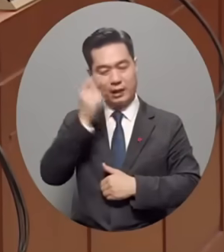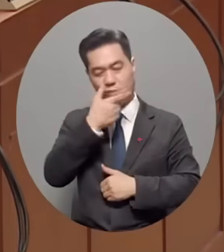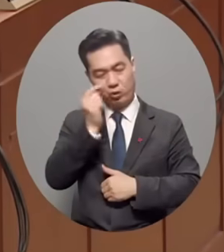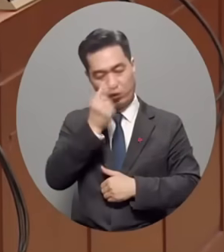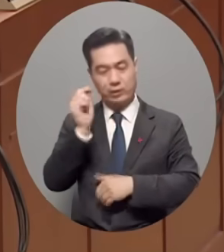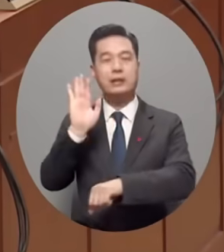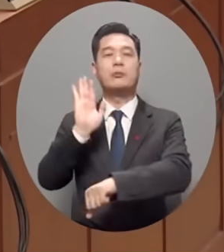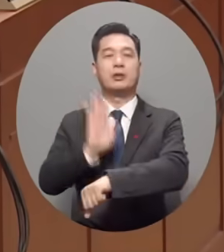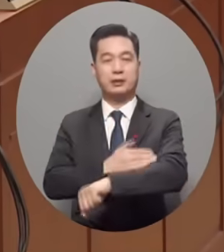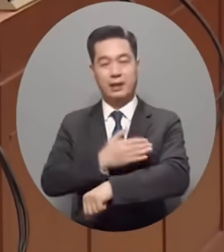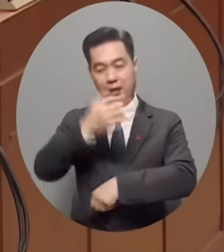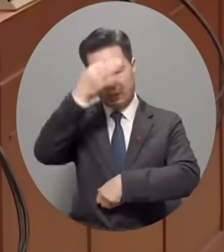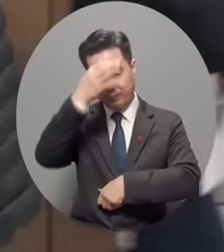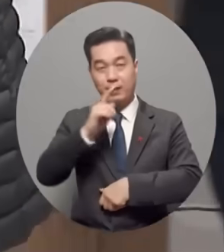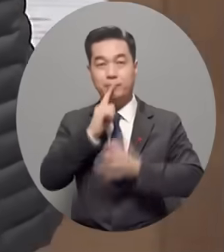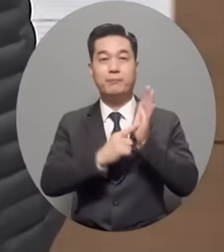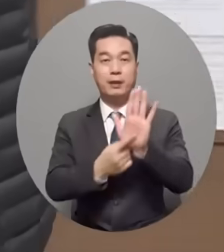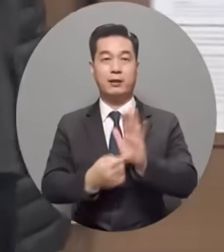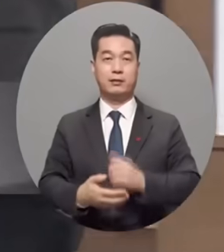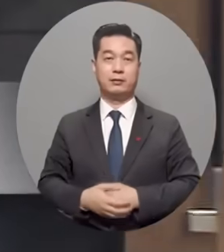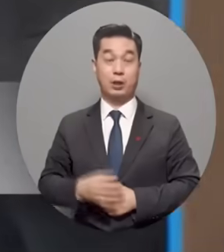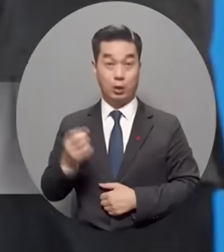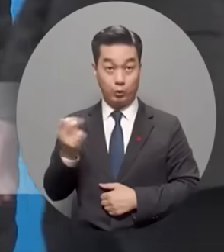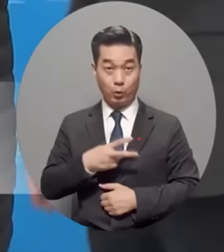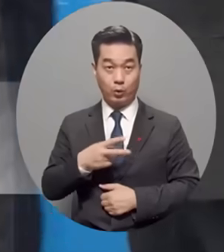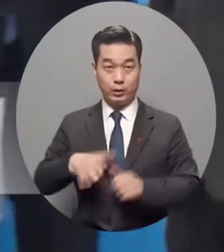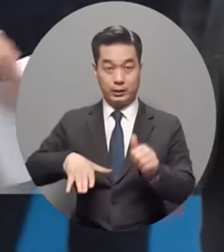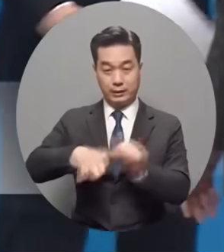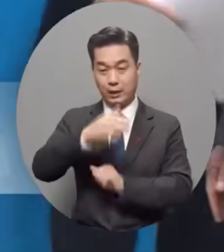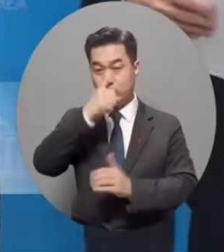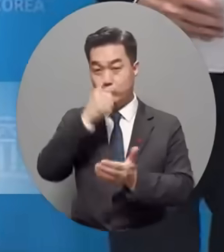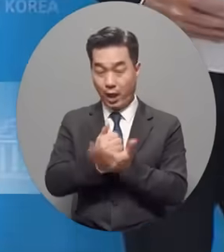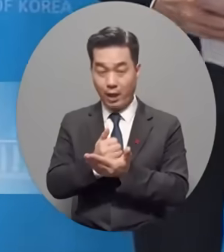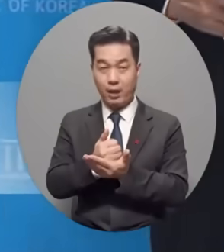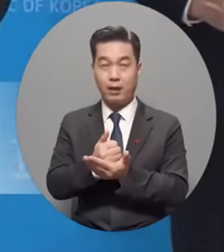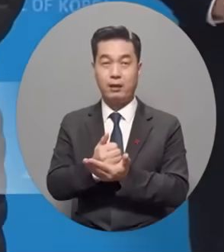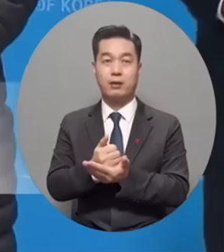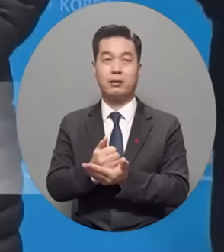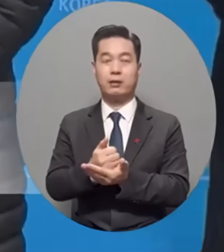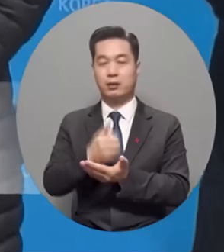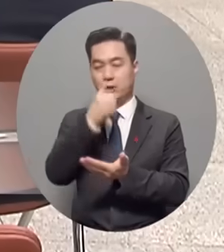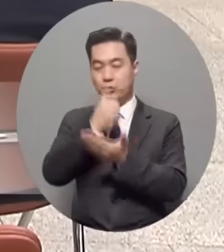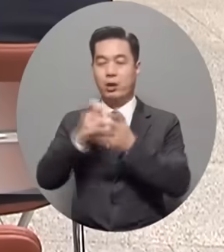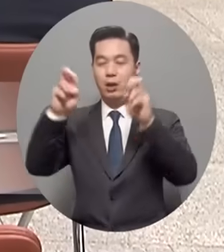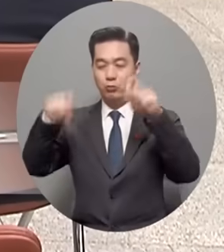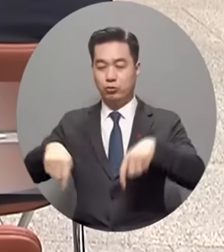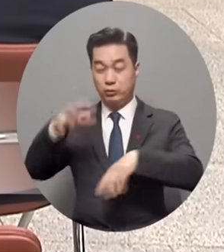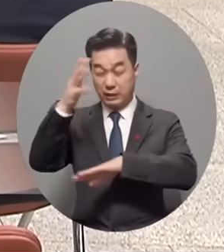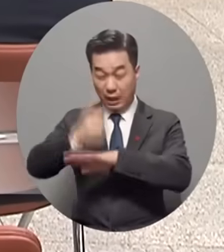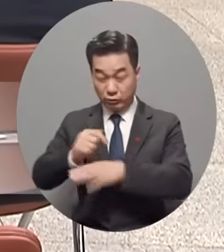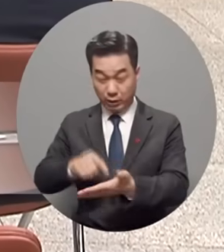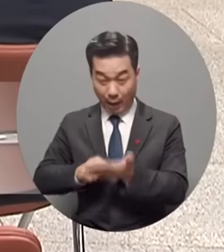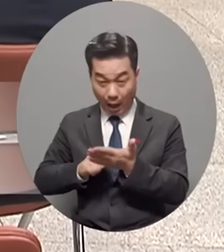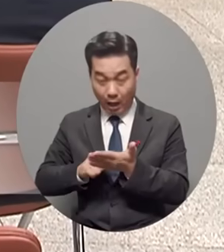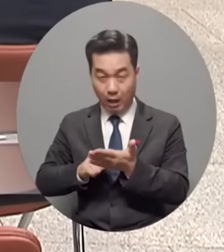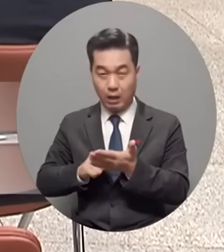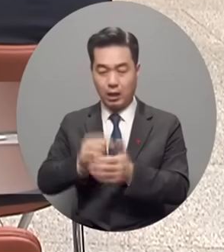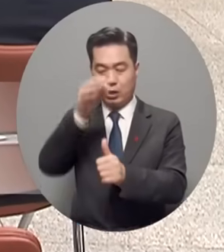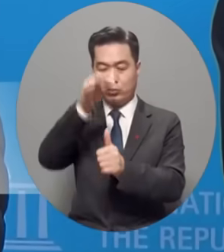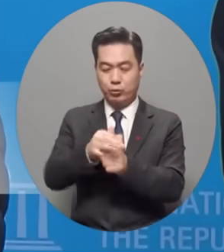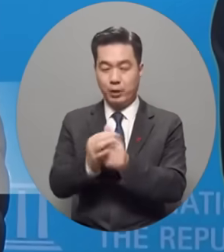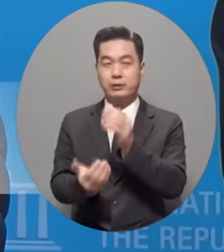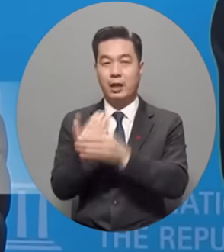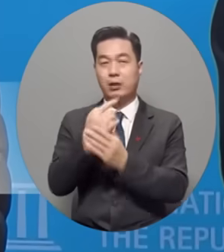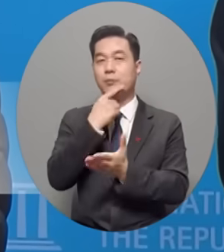잘못됐다며 고개를 숙였습니다. 또 살인 혐의로 기소됐다 무죄 판결을 받은 김순경 살인 누명 사건의